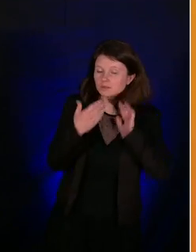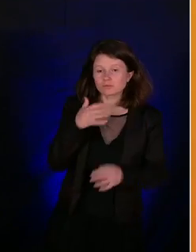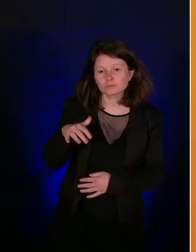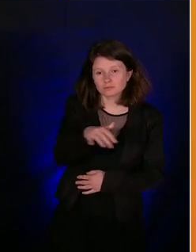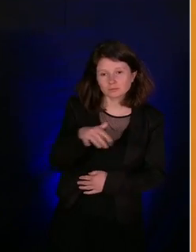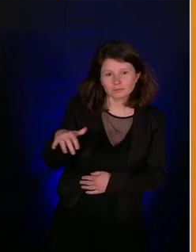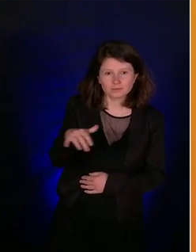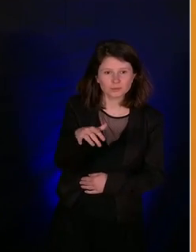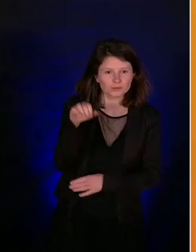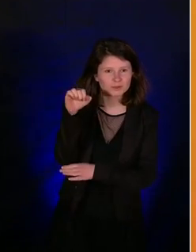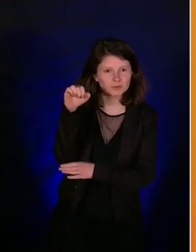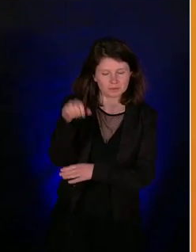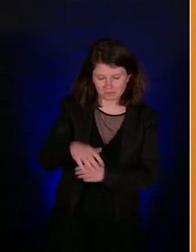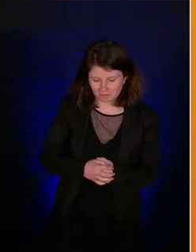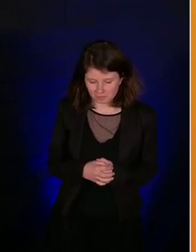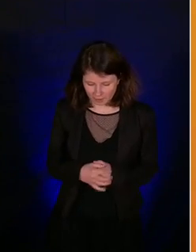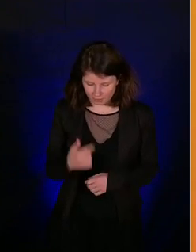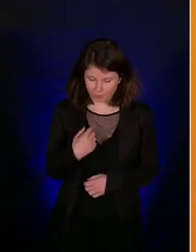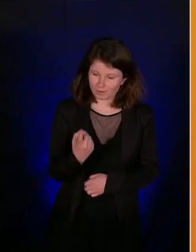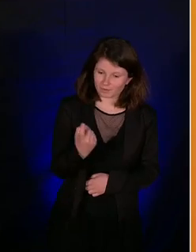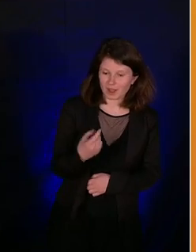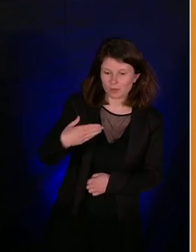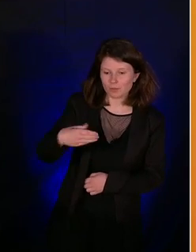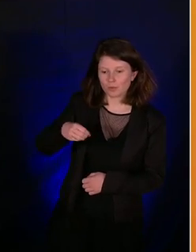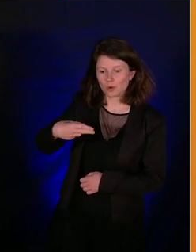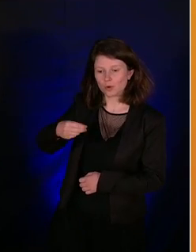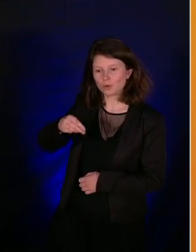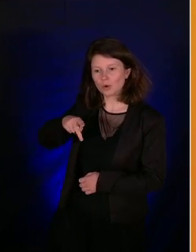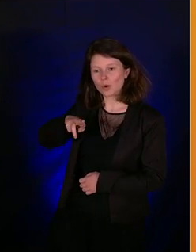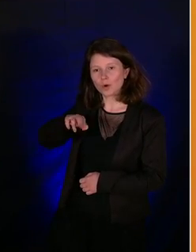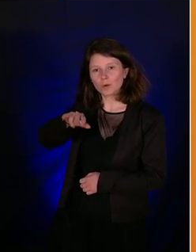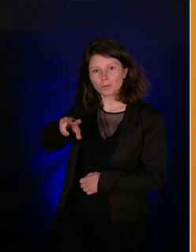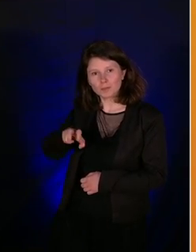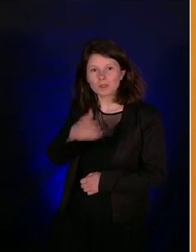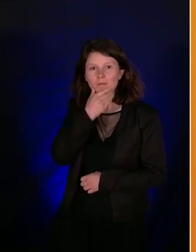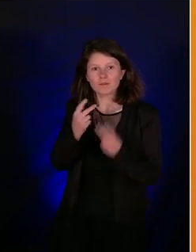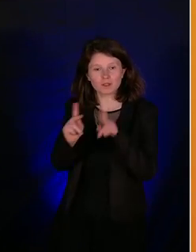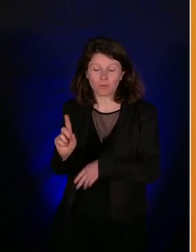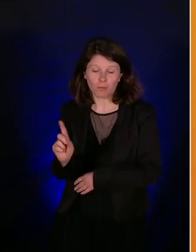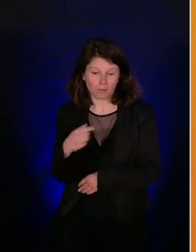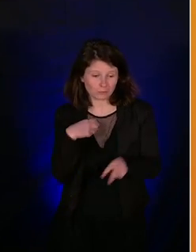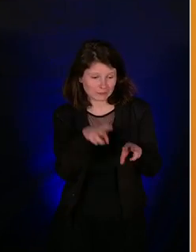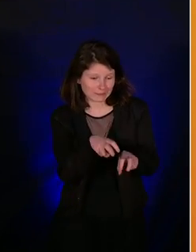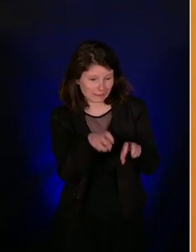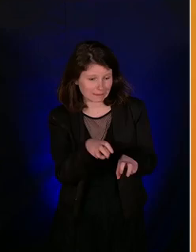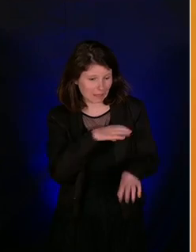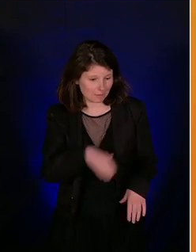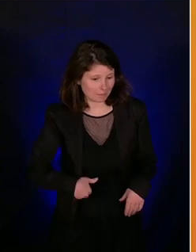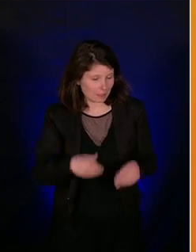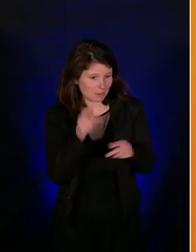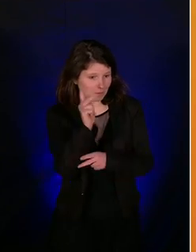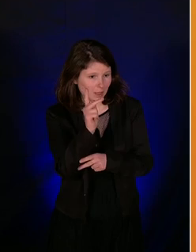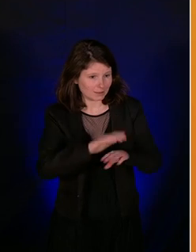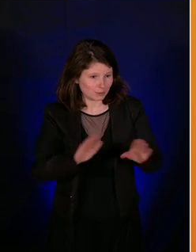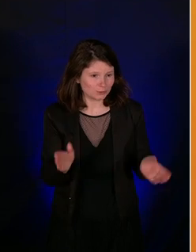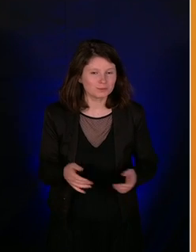camarades donc moi je je suis pas du Monoprix de Belleville moi je suis jardinière municipale à la ville de Paris euh de la